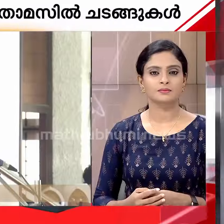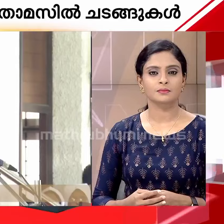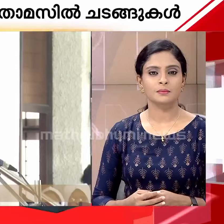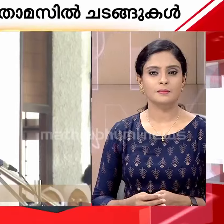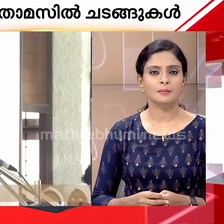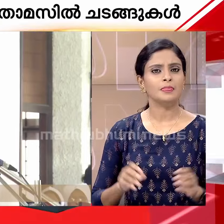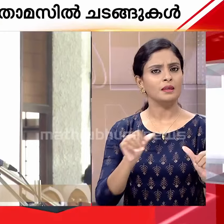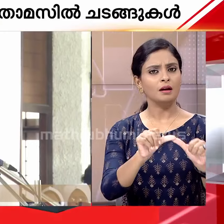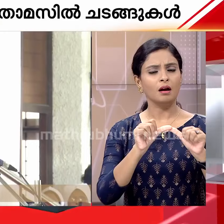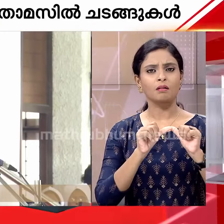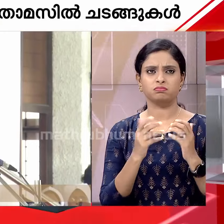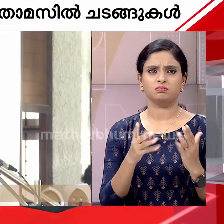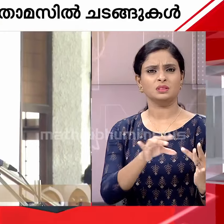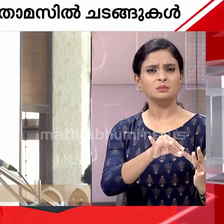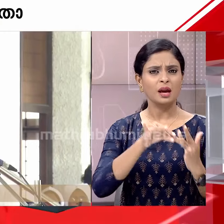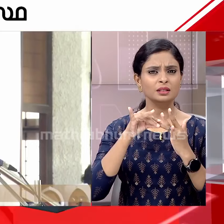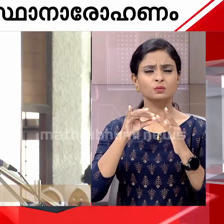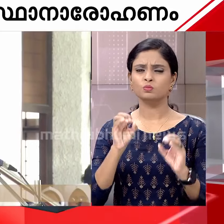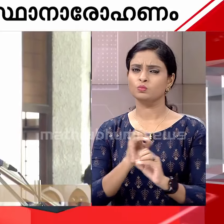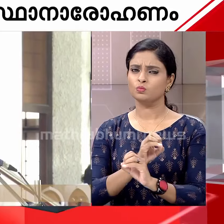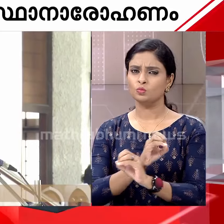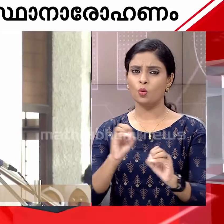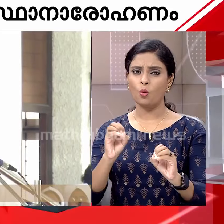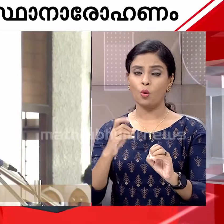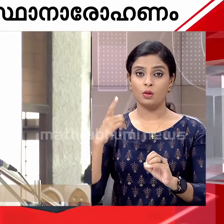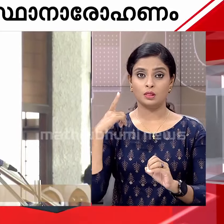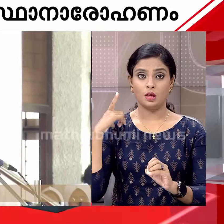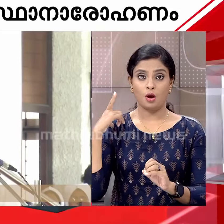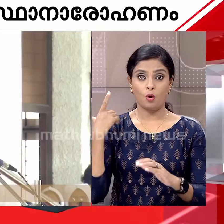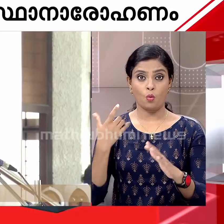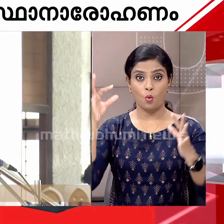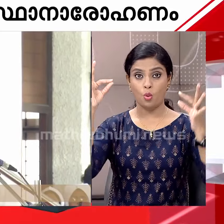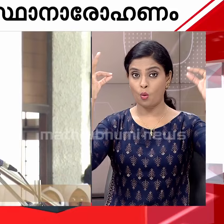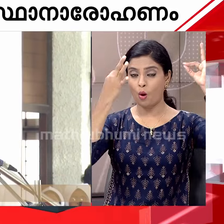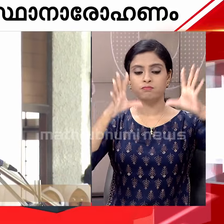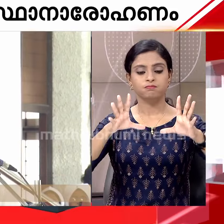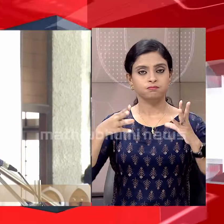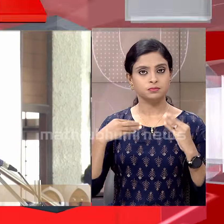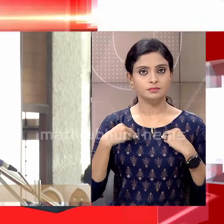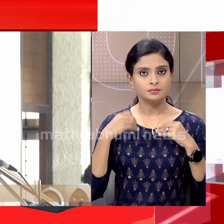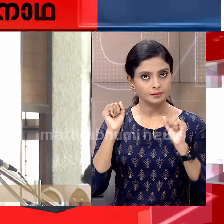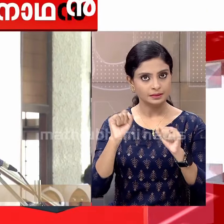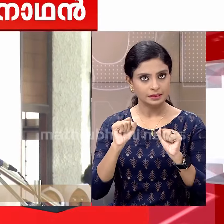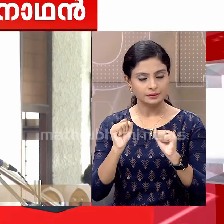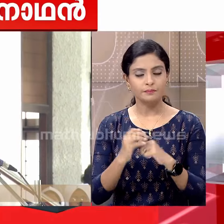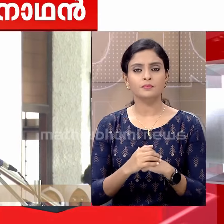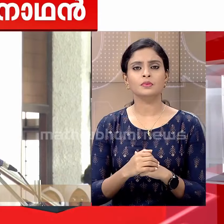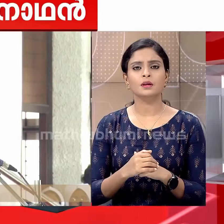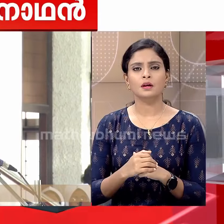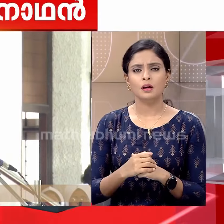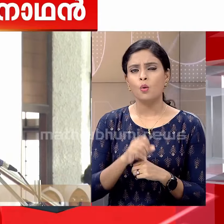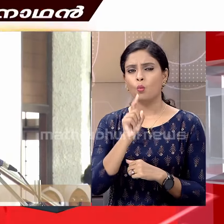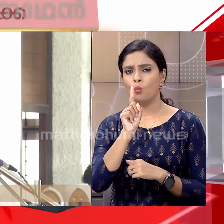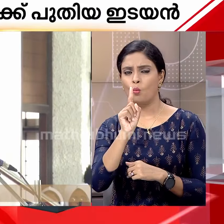പ്രത്യേകിച്ചൊന്നും പറയാനില്ല. അദ്ദേഹം സ്ഥാനമേൽക്കുന്നു. അദ്ദേഹത്തിൻ്റെ സ്ഥാനം മേജർ ആർച്ച് ബിഷപ്പ് ആയിട്ട് സ്ഥാനമേൽക്കുന്നത് ഒരു കർമ്മം